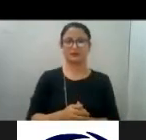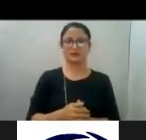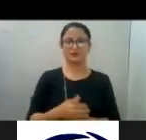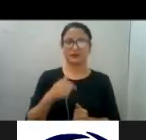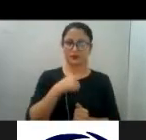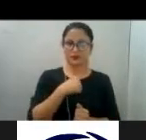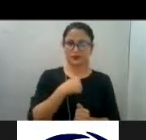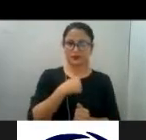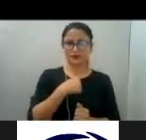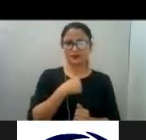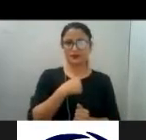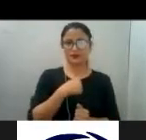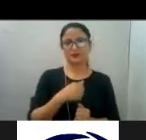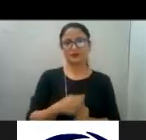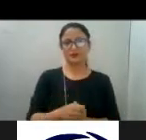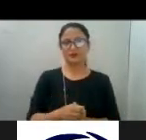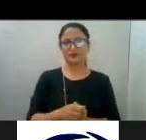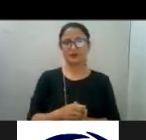हामी